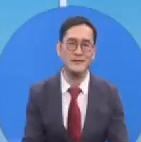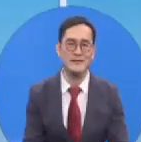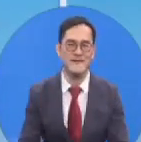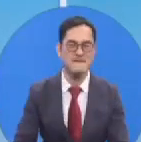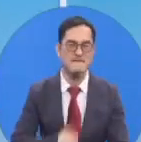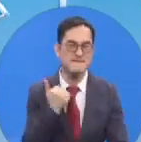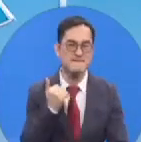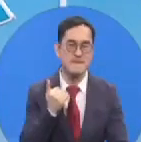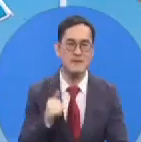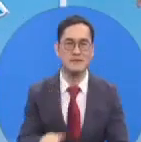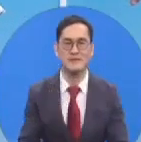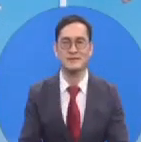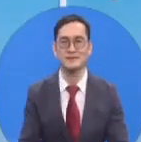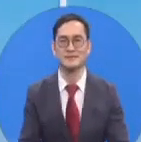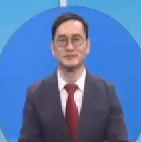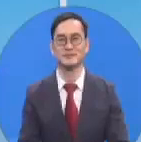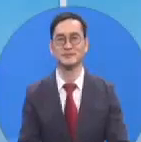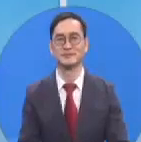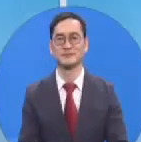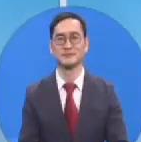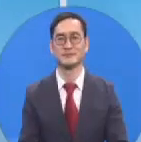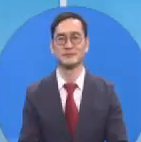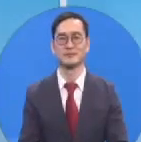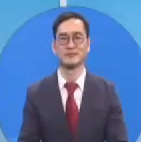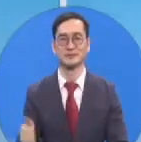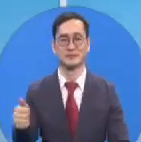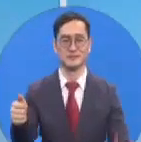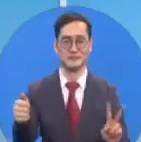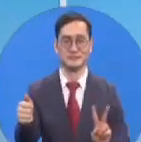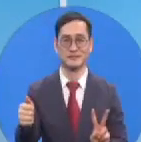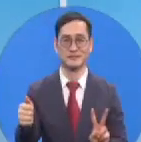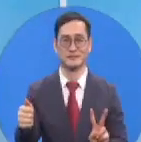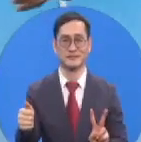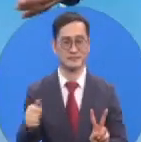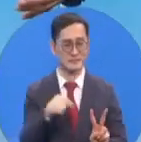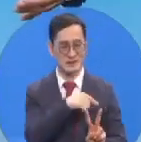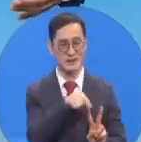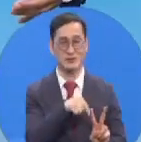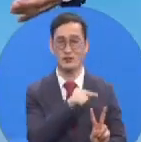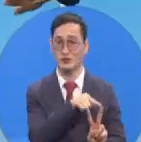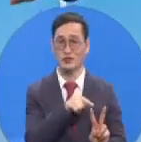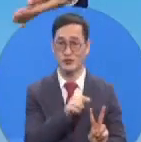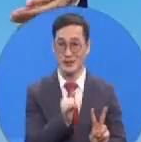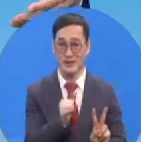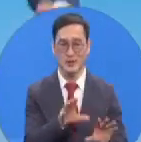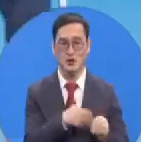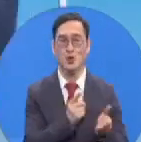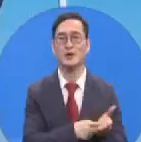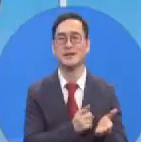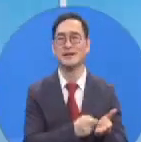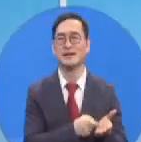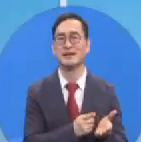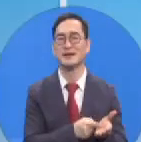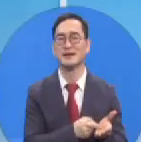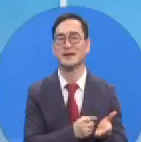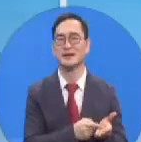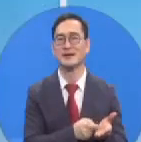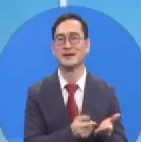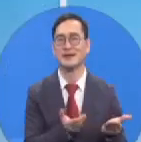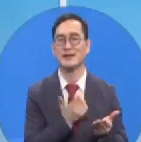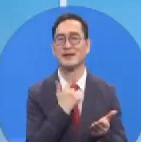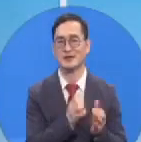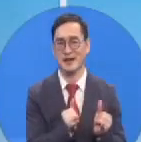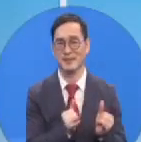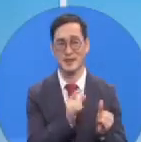공격하는 이 두 진영은 모두 다 지금 현 정부의 총리 출신들이거든요. 그렇습니다. 그렇다 보니까 네. 당연히